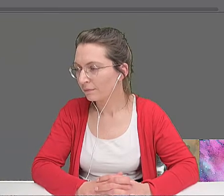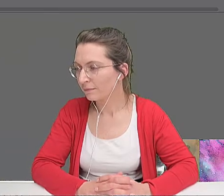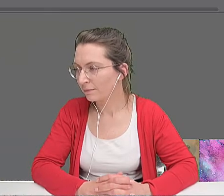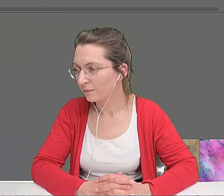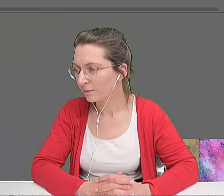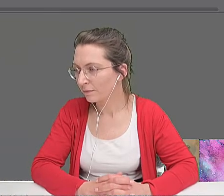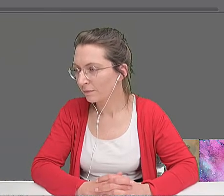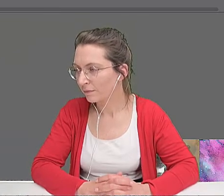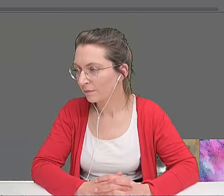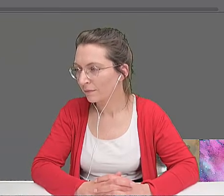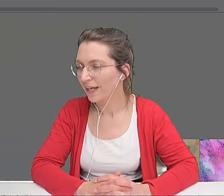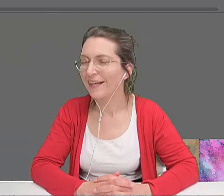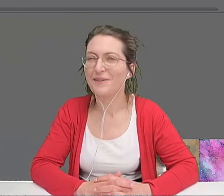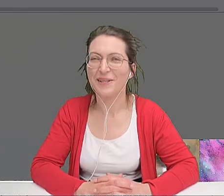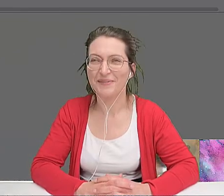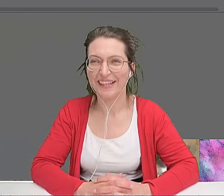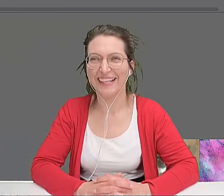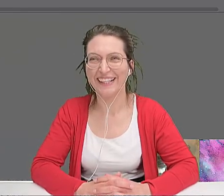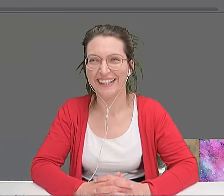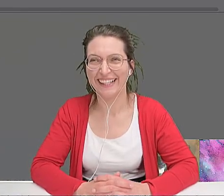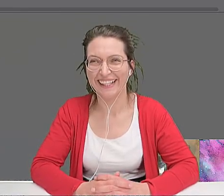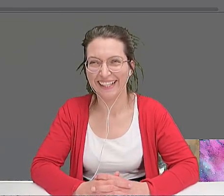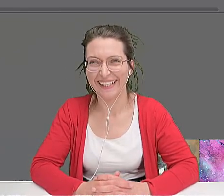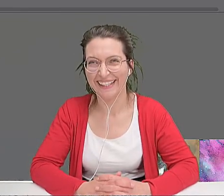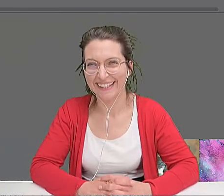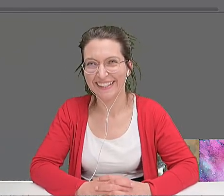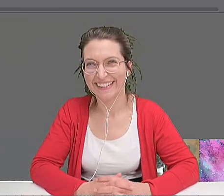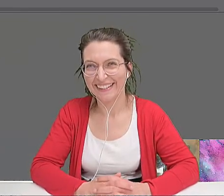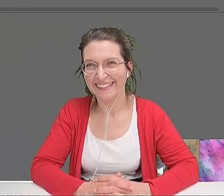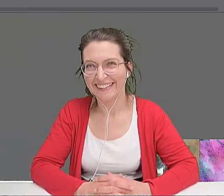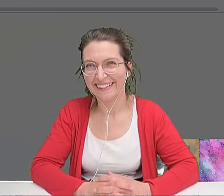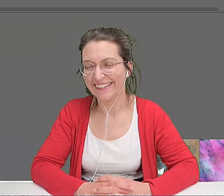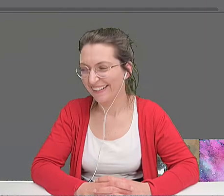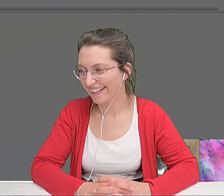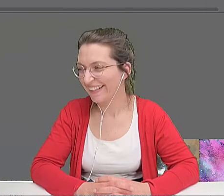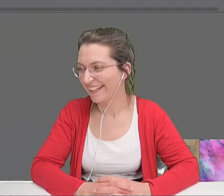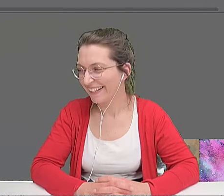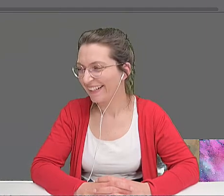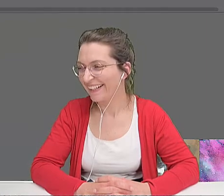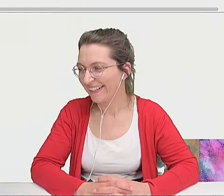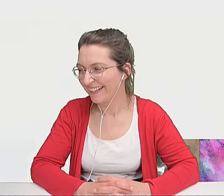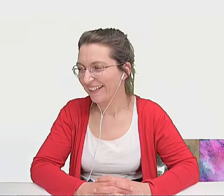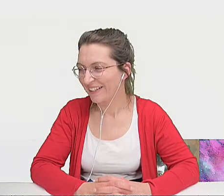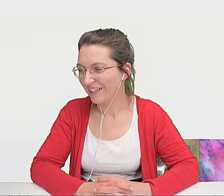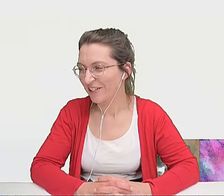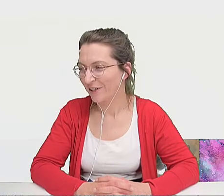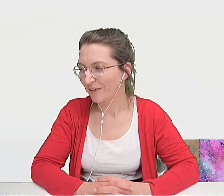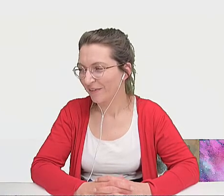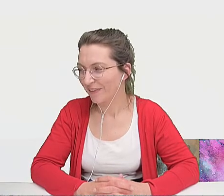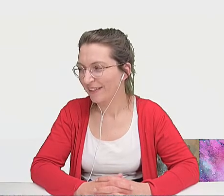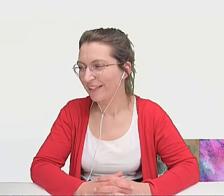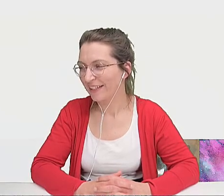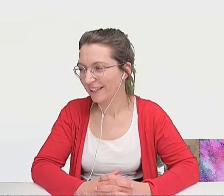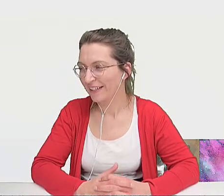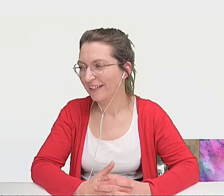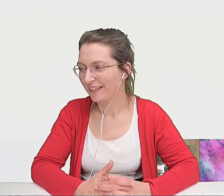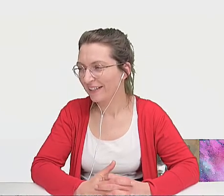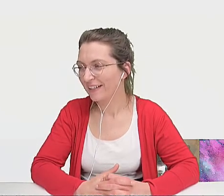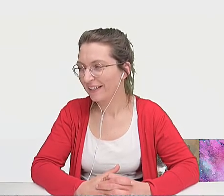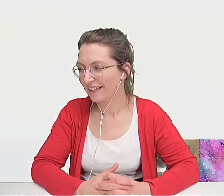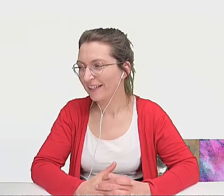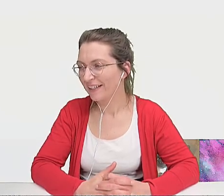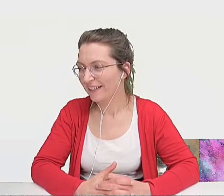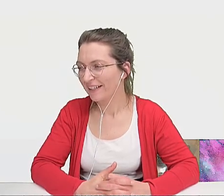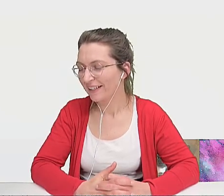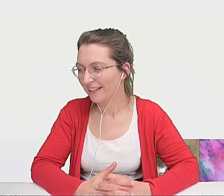vor, weil ich die ja schon gelöst habe eben. Ah, okay. Das hat er nicht gemerkt. Wenn ich jetzt hier auf Fortfahren drücke, dann sieht man hier auch